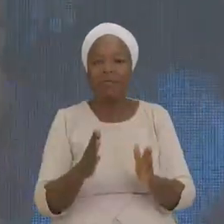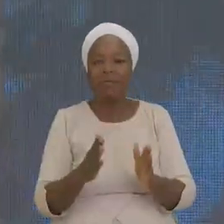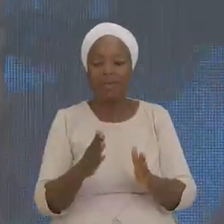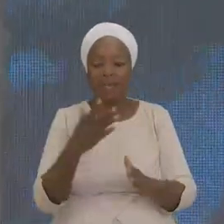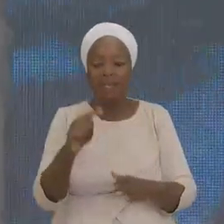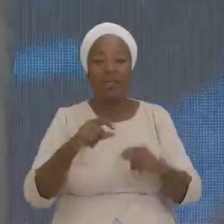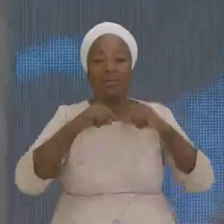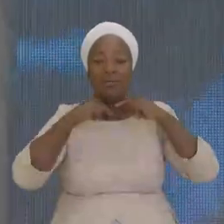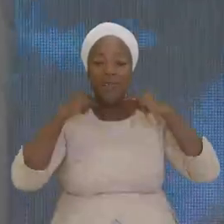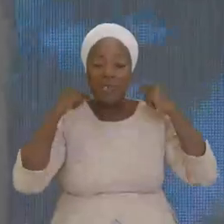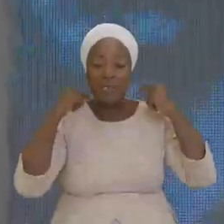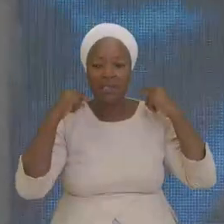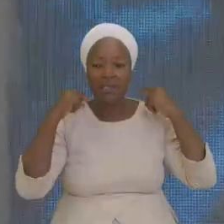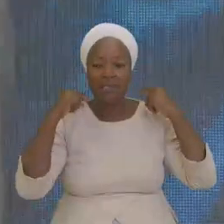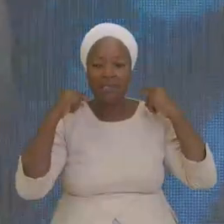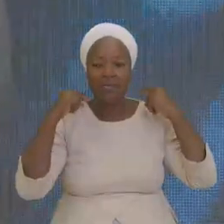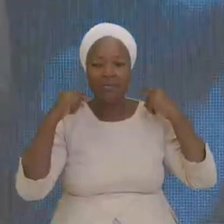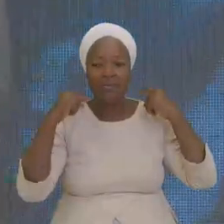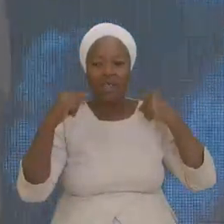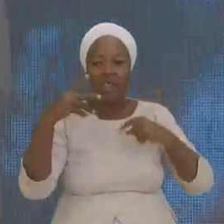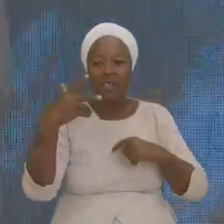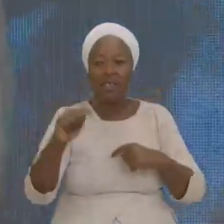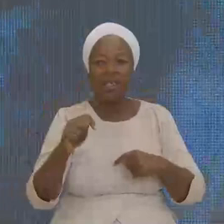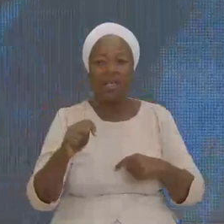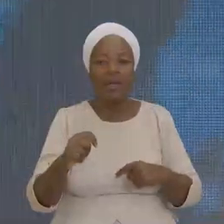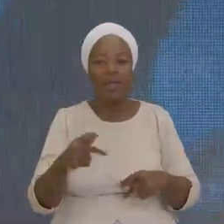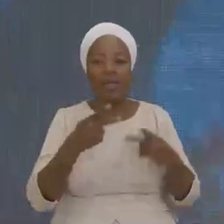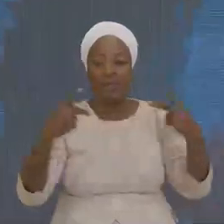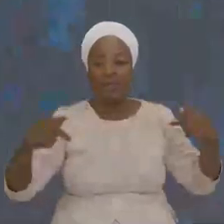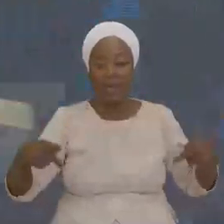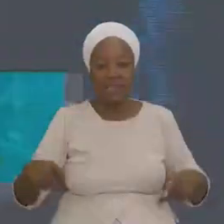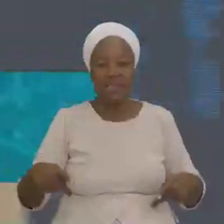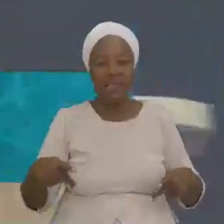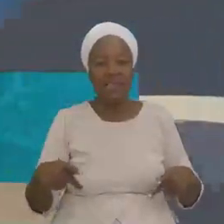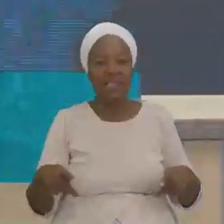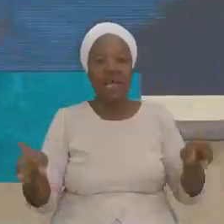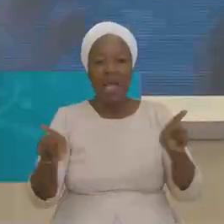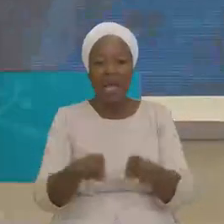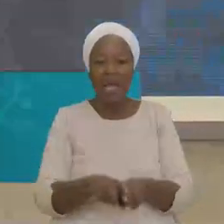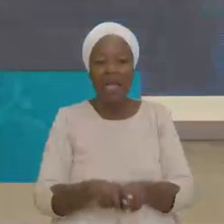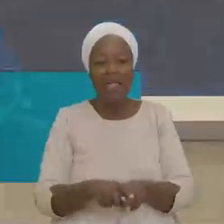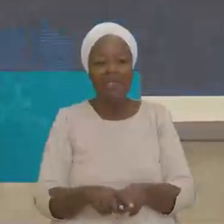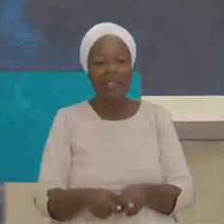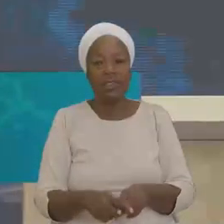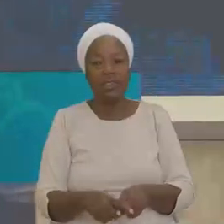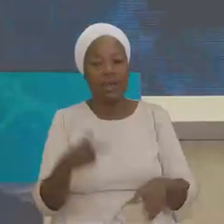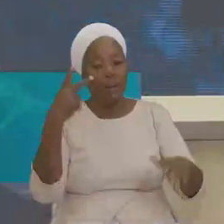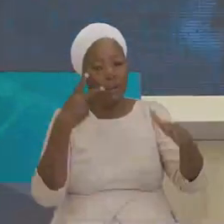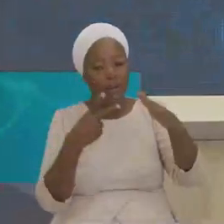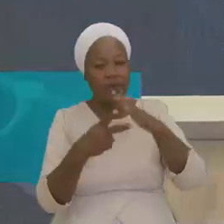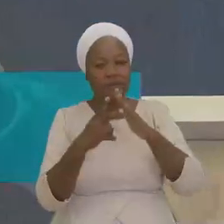Le prophète, le sacrificateur, le roi. Le